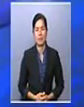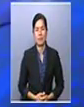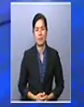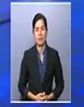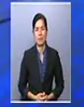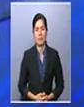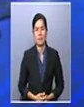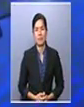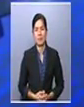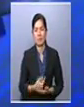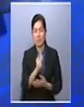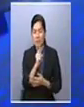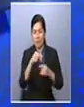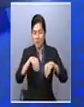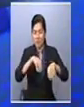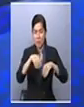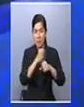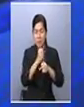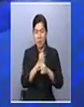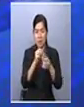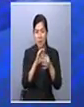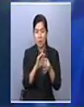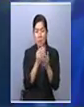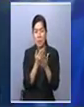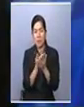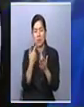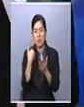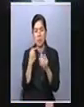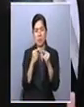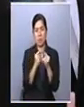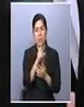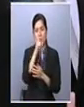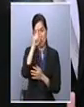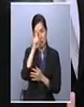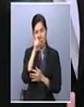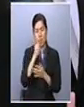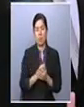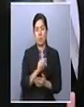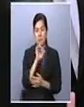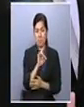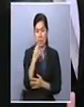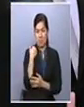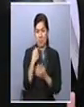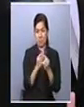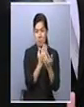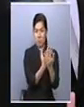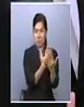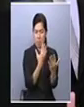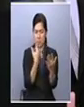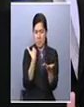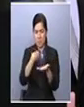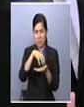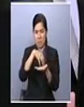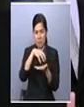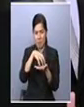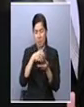อย่าพลาดนะคะแล้วในงานนั้นก็จะมีเรื่องราวของงานสัมมนาด้วยค่ะในวันเสาร์ที่8นะคะพาเรทหุ้นเด่นรวยยกแผงค่ะจะมีทางด้านของคุณ